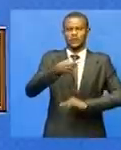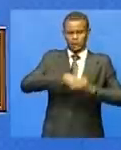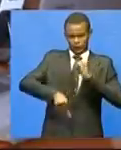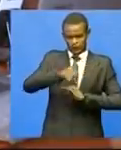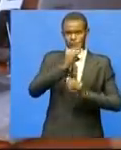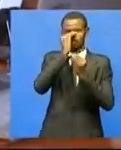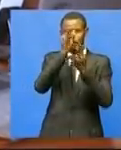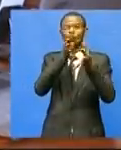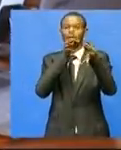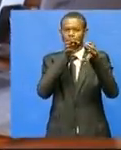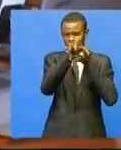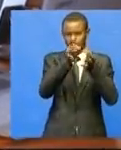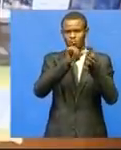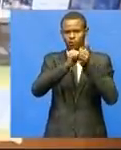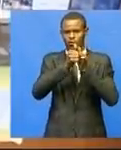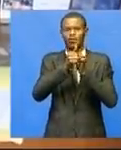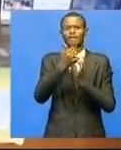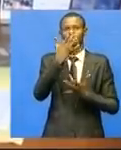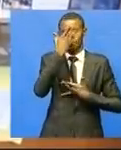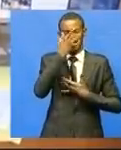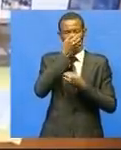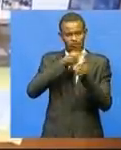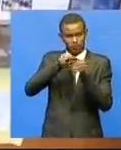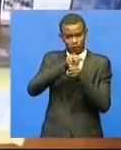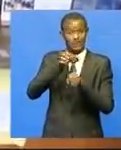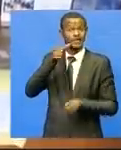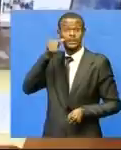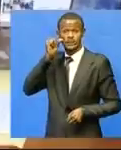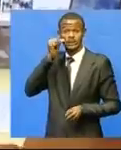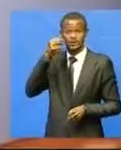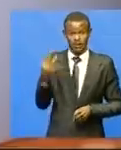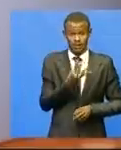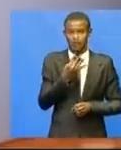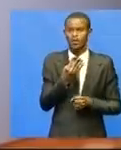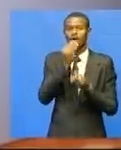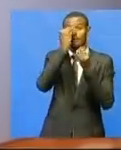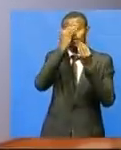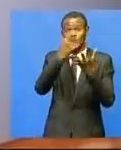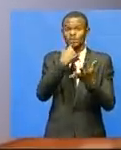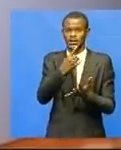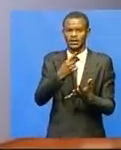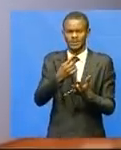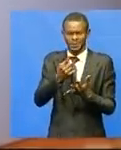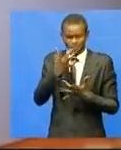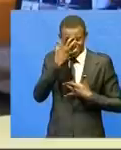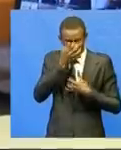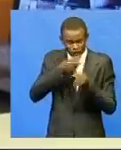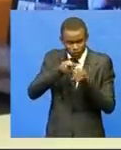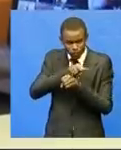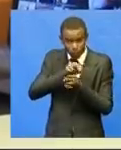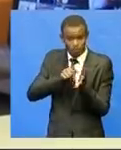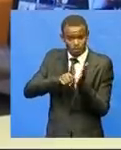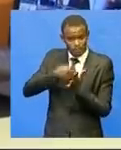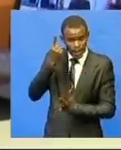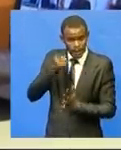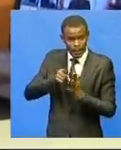globale de la pandémie. Après avoir déclaré hier jeudi les débuts d'une troisième vague de la pandémie qui est due entre